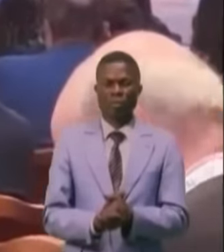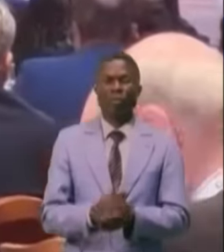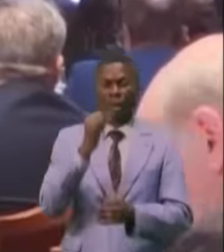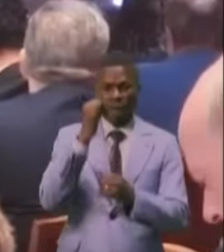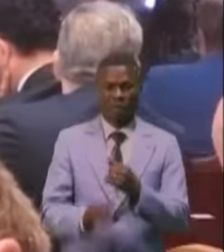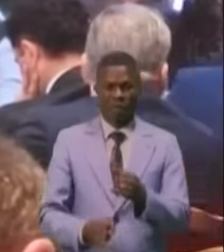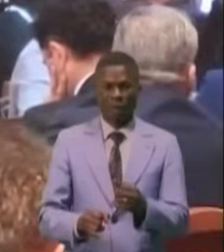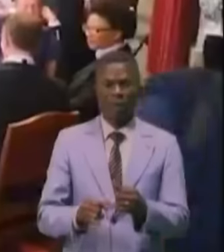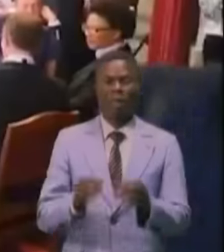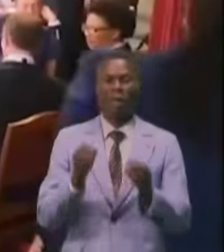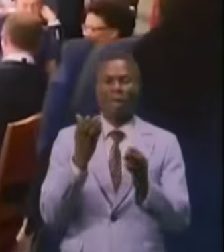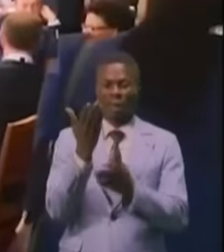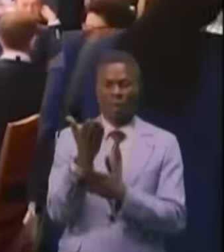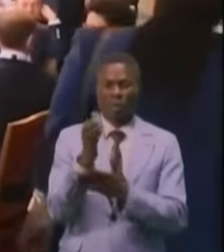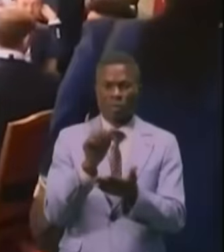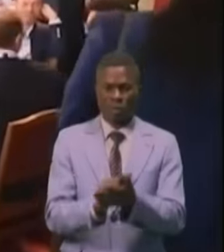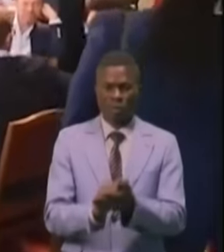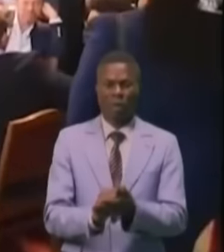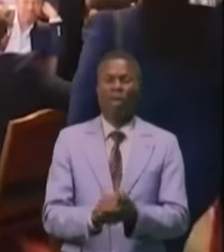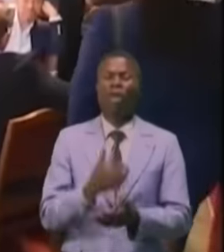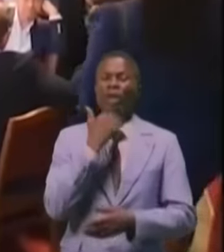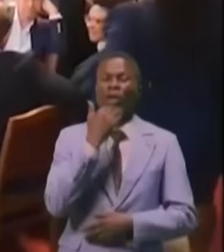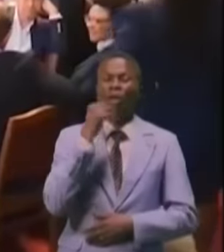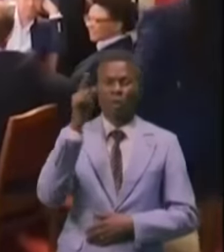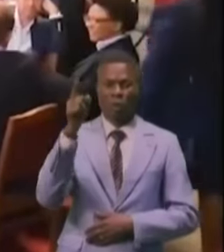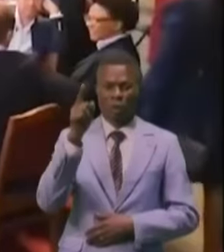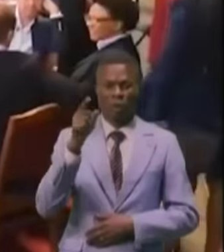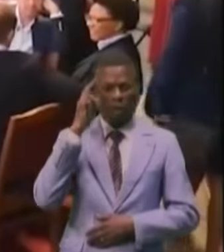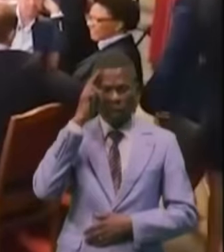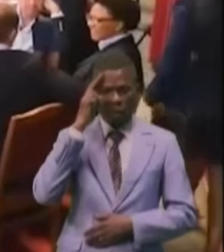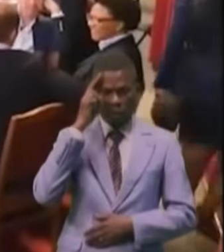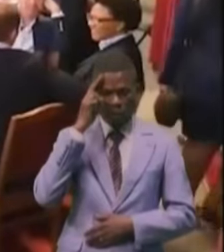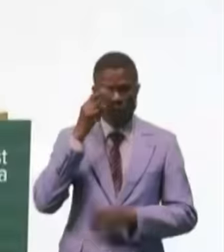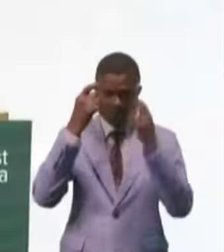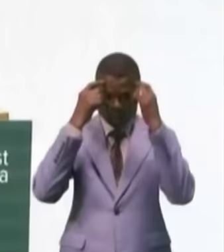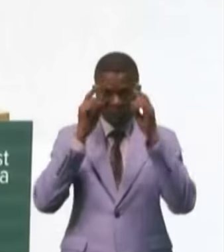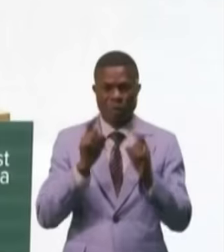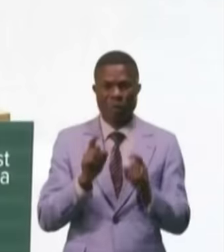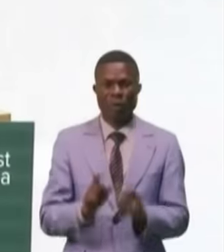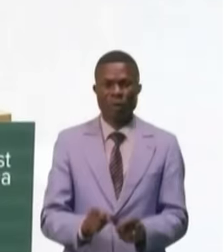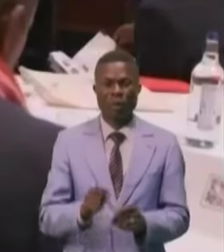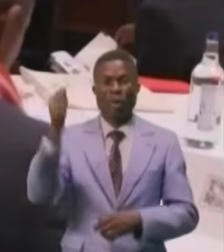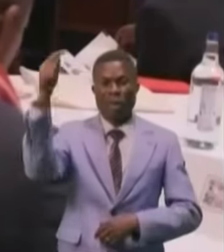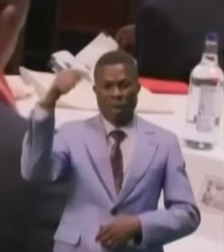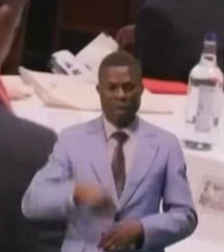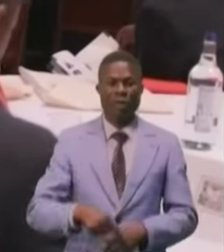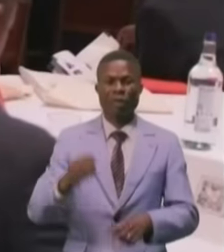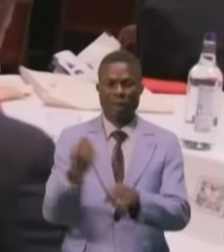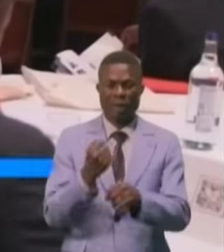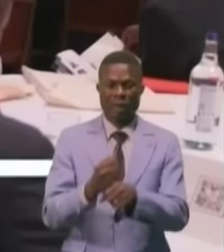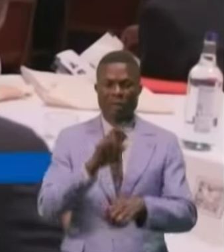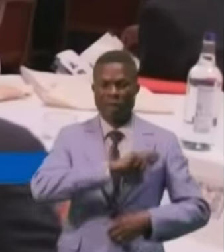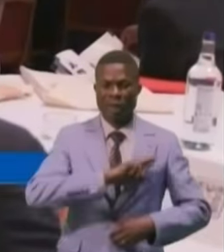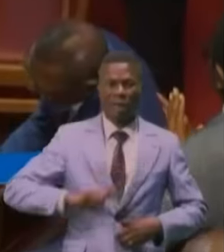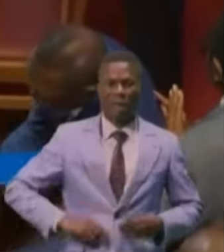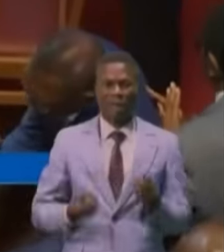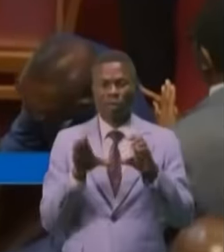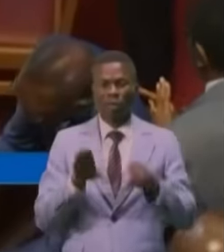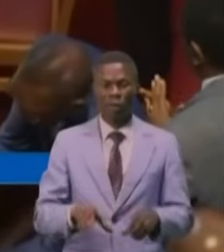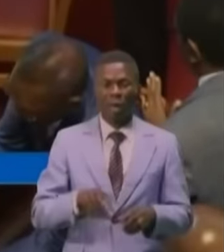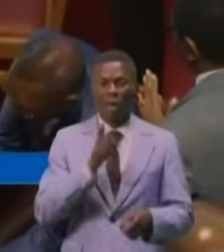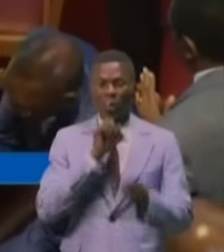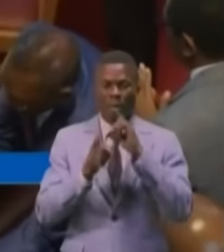ces plaidoyers, ces hommes d'affaires ont résolument pris l'engagement de venir en République démocratique du Congo